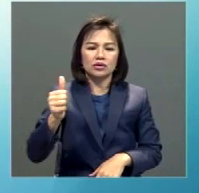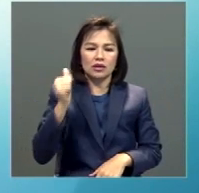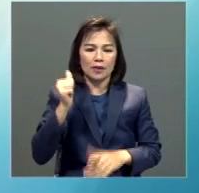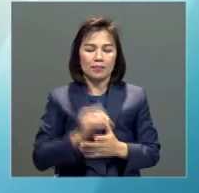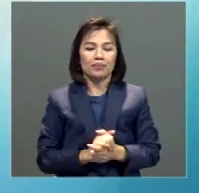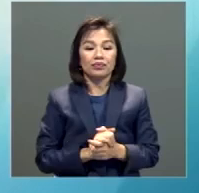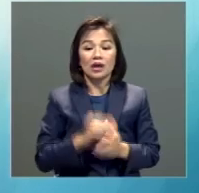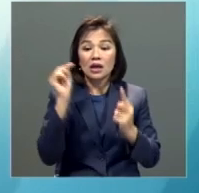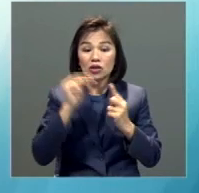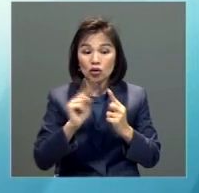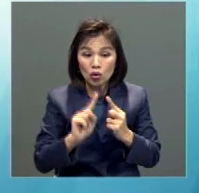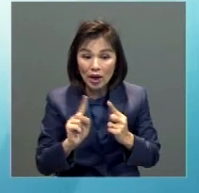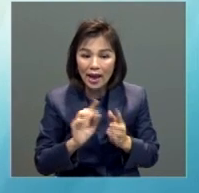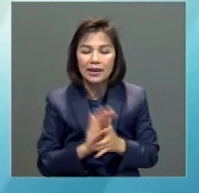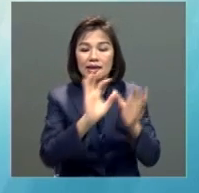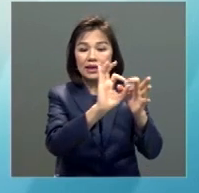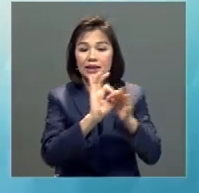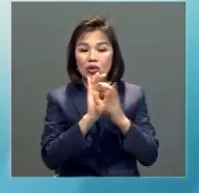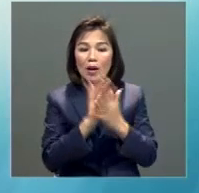คนนะครับไปดูในจังหวัดที่เป็นพบสูงสุดก็ยังคงเดิมนะครับแผนที่ประเทศไทยก็ยังมีจุดสีแดงๆนี่ก็จ่ายไปอยู่ทั่วประเทศเหมือนเดิมเลยนะครับทั้ง10